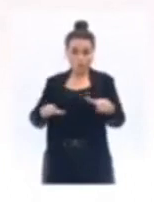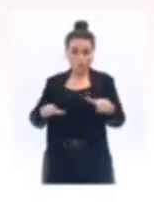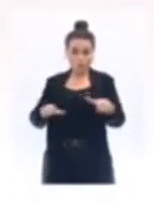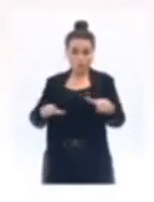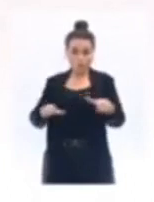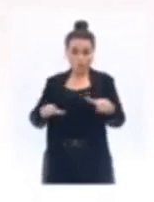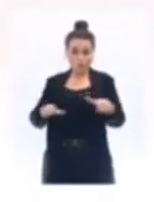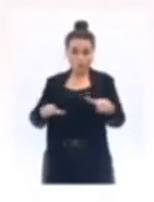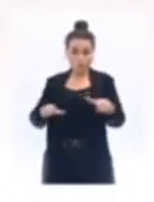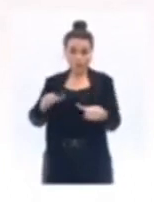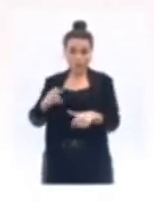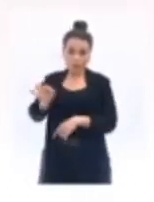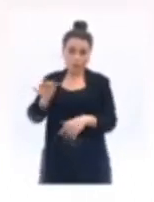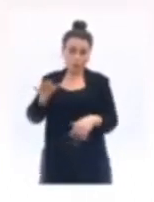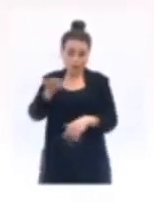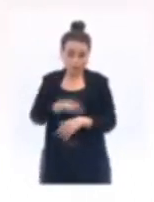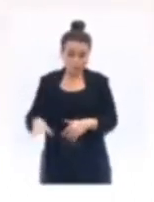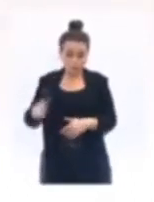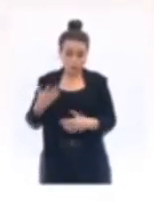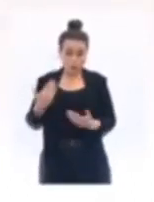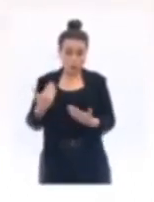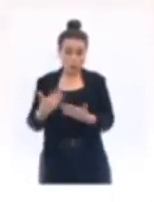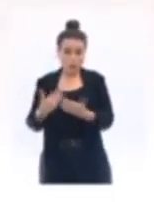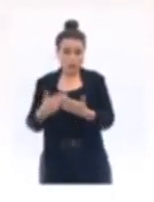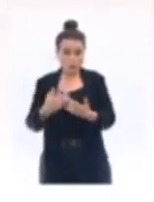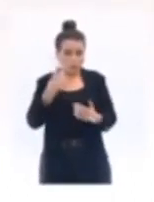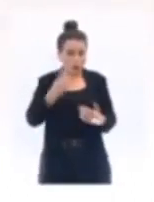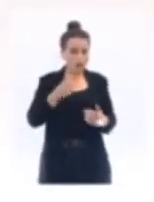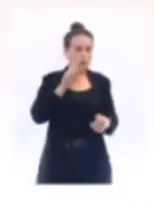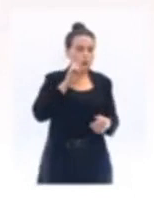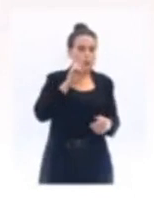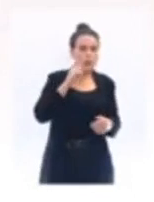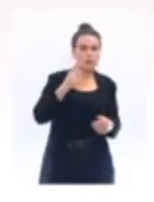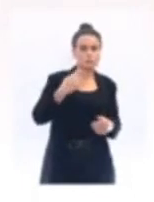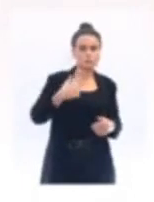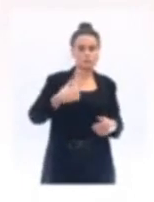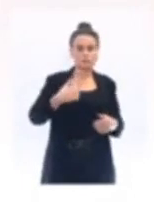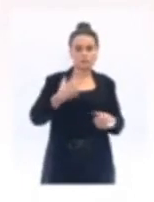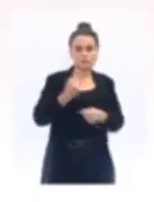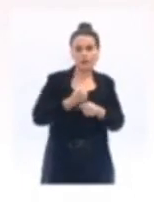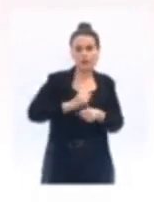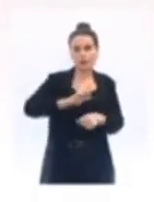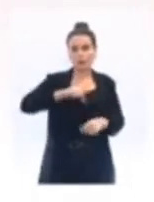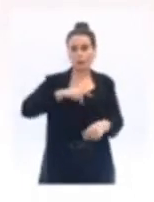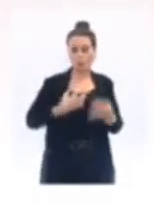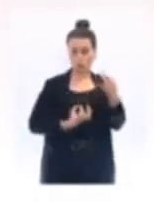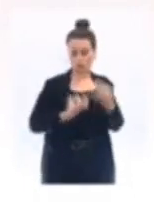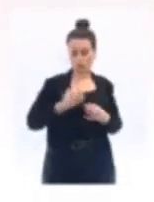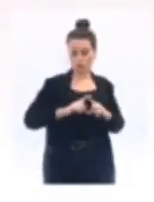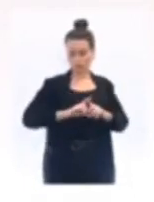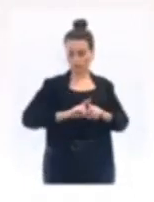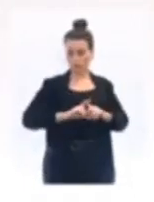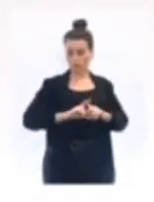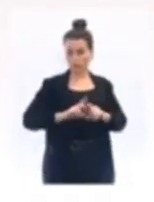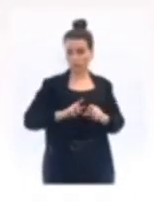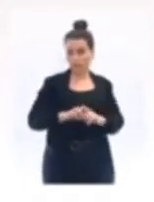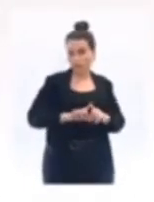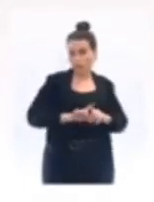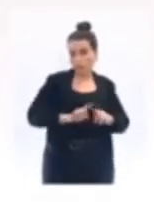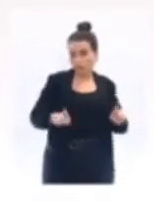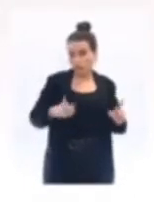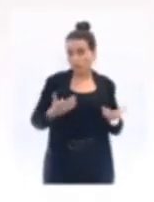vague était annoncée et prévue. Ce qui nous a surpris, ce qui a surpris les scientifiques eux-mêmes en